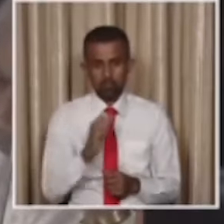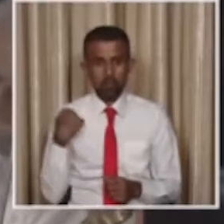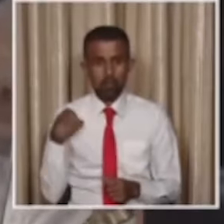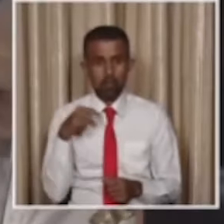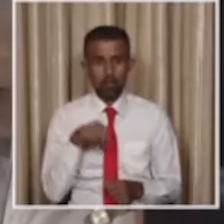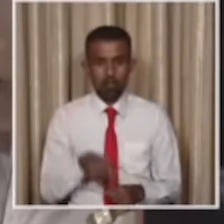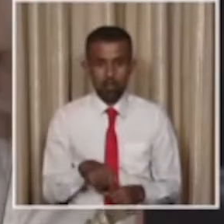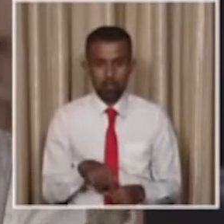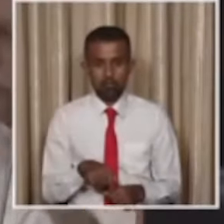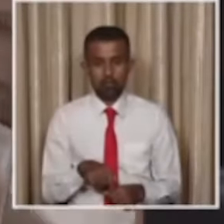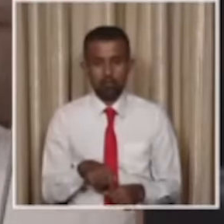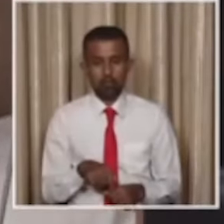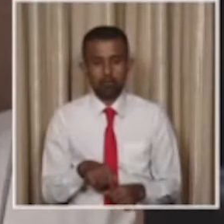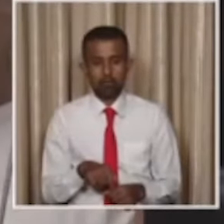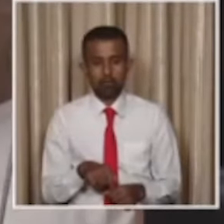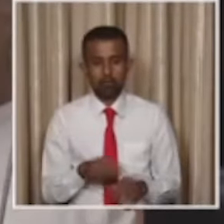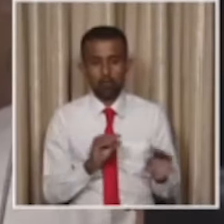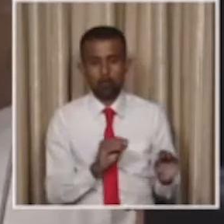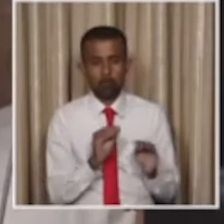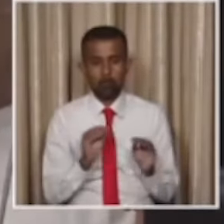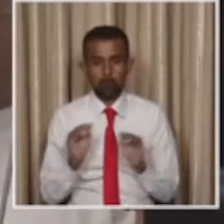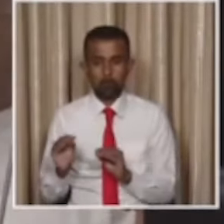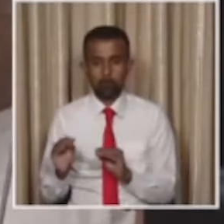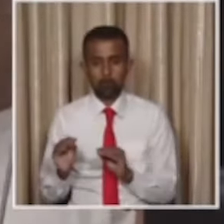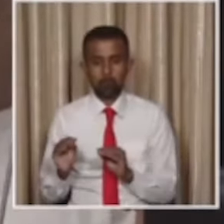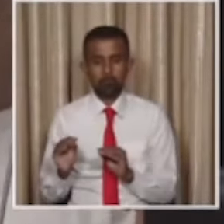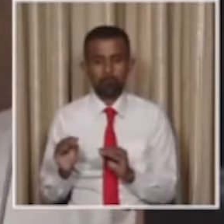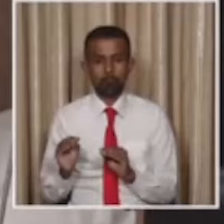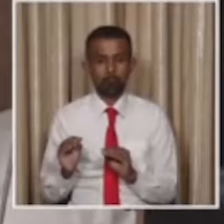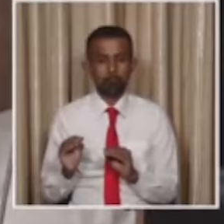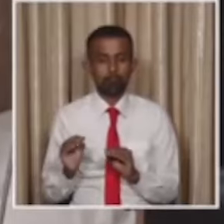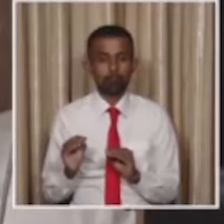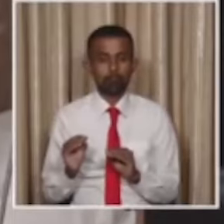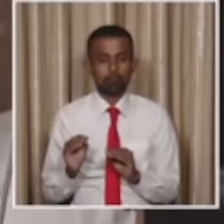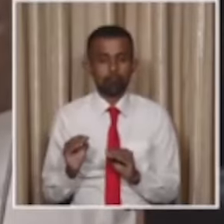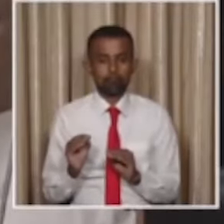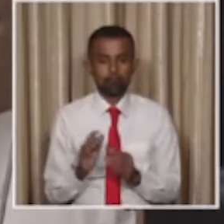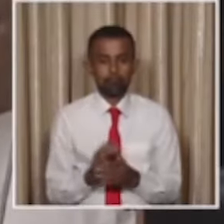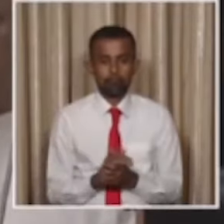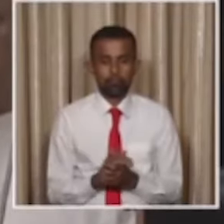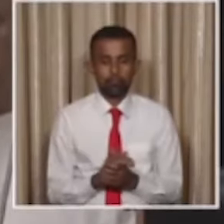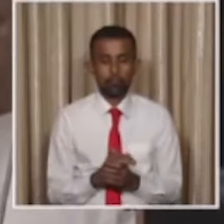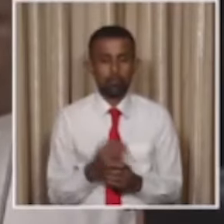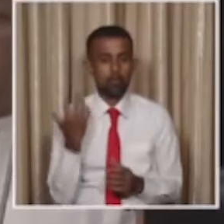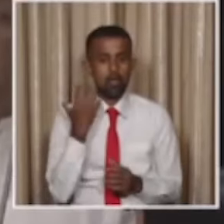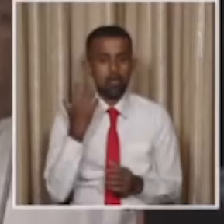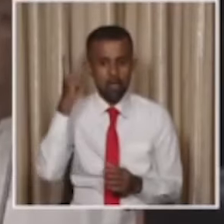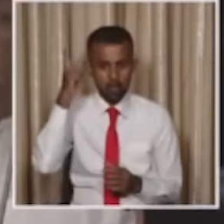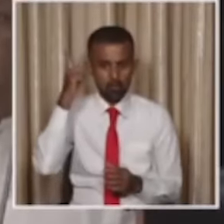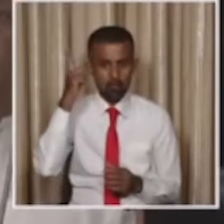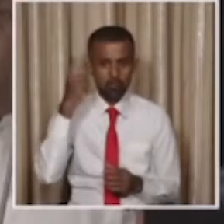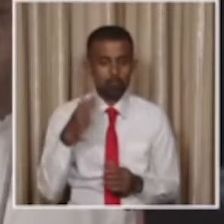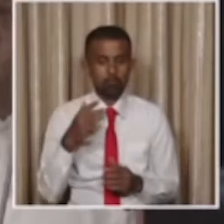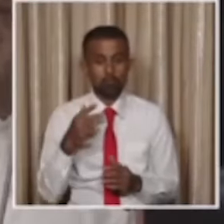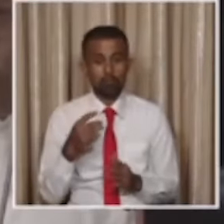ඇවිල්ලා සහභාගී වෙන්න කියලා. මේක ඊට පස්සේ ඇත්ත වශයෙන්ම මේ දකුණු අප්‍රිකාවෙත් අරගෙන දැන්ට